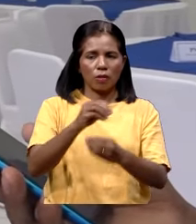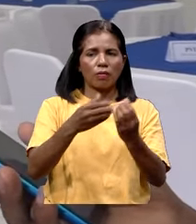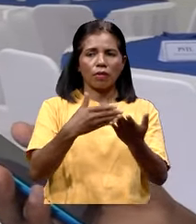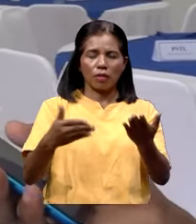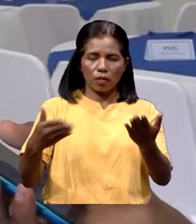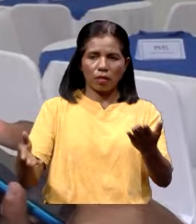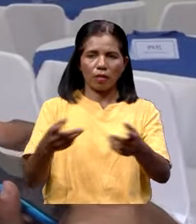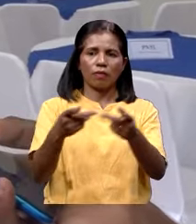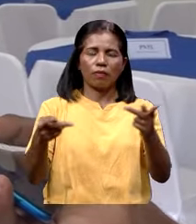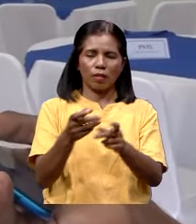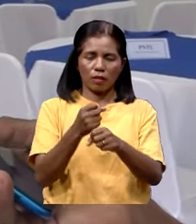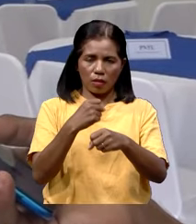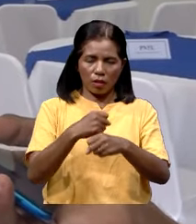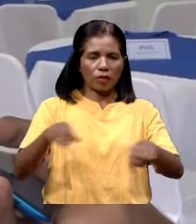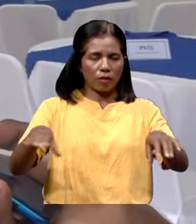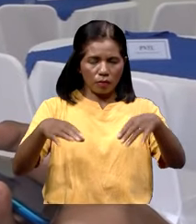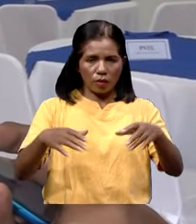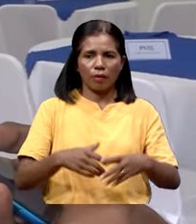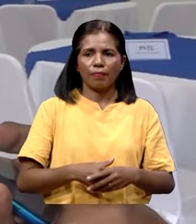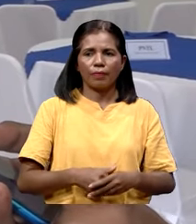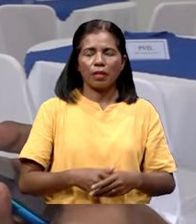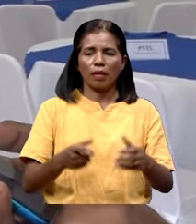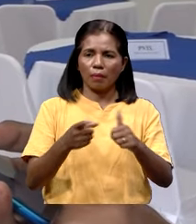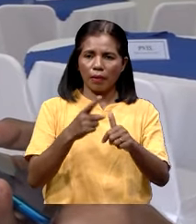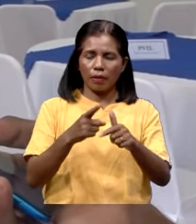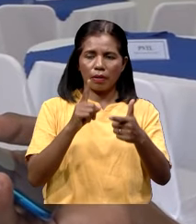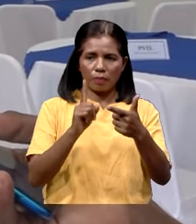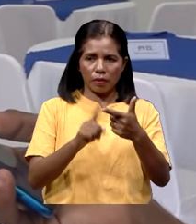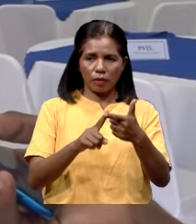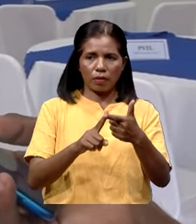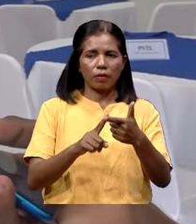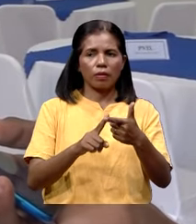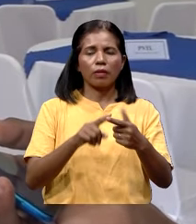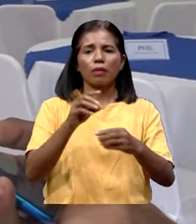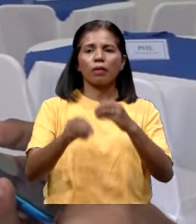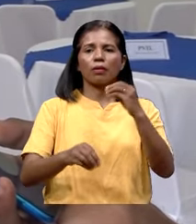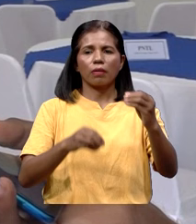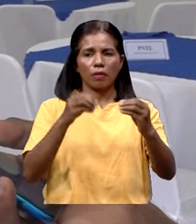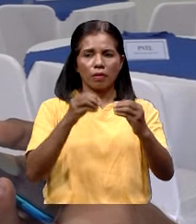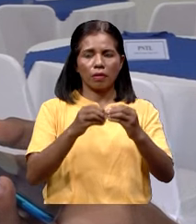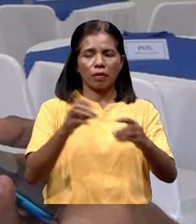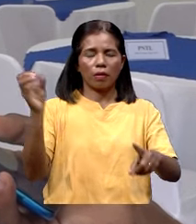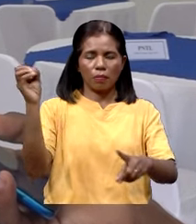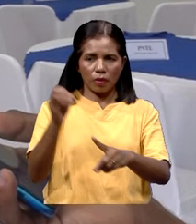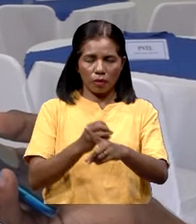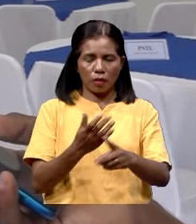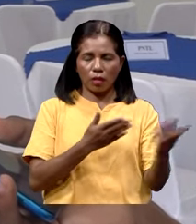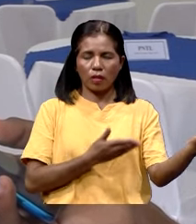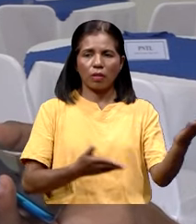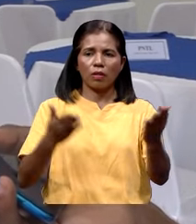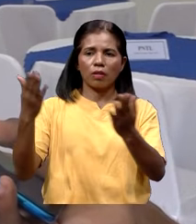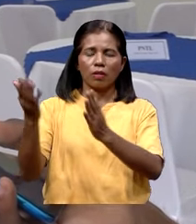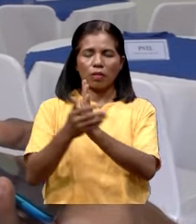quando va fatti na tua servizio, vedo? Ire ne, ne primero, ire segundo, quando va opportunità di a tua eleva capacità